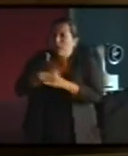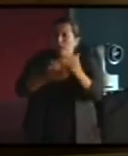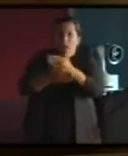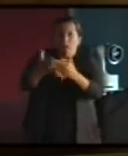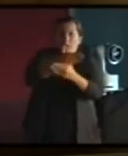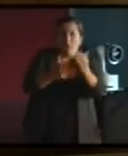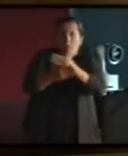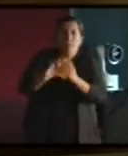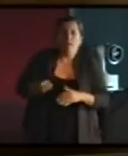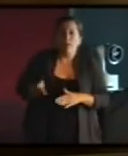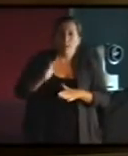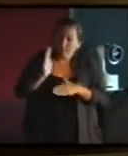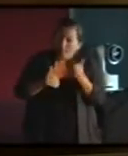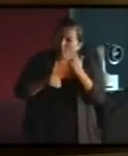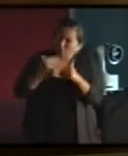mais